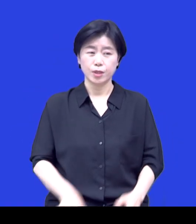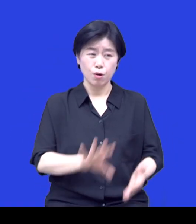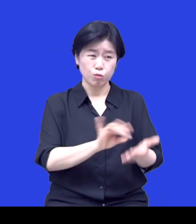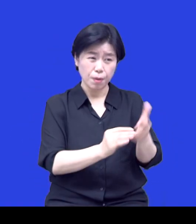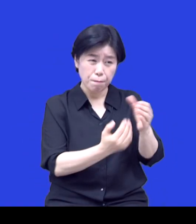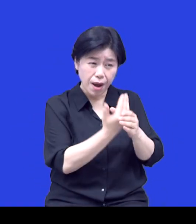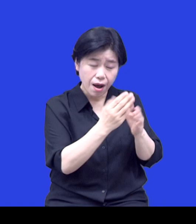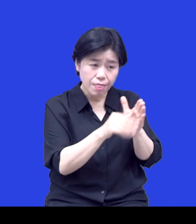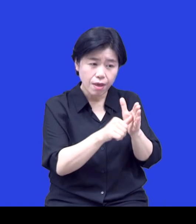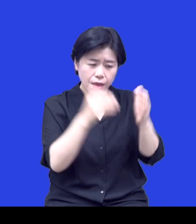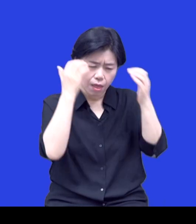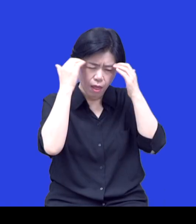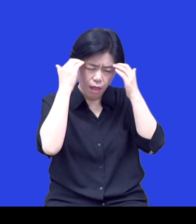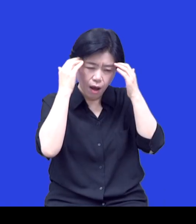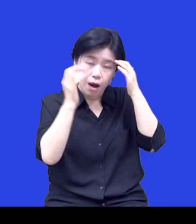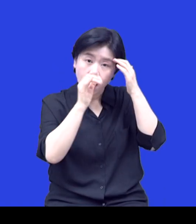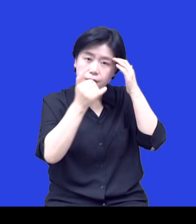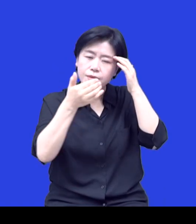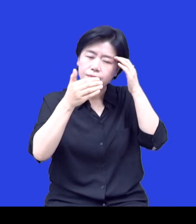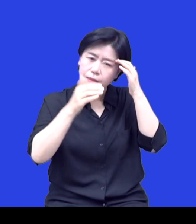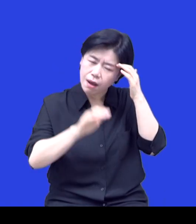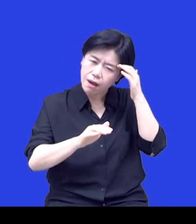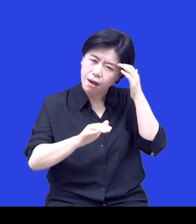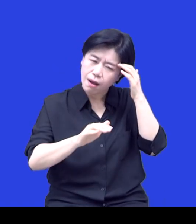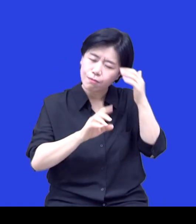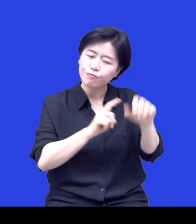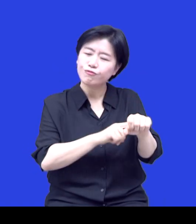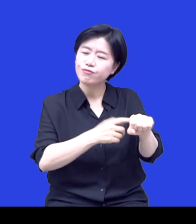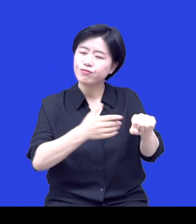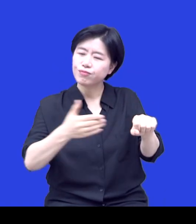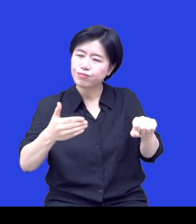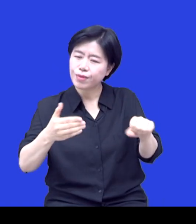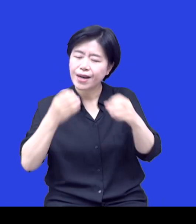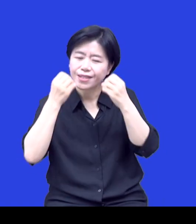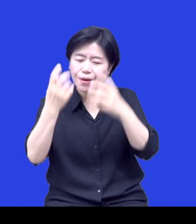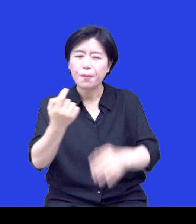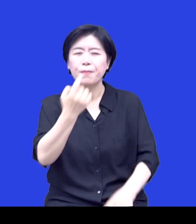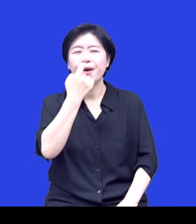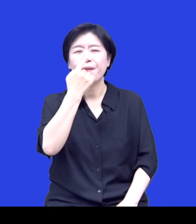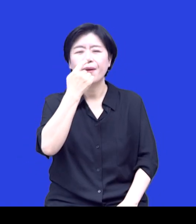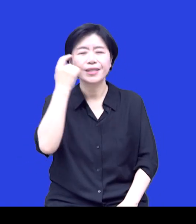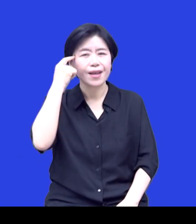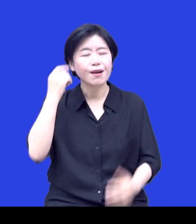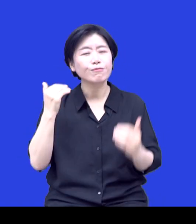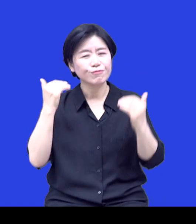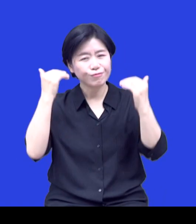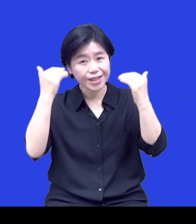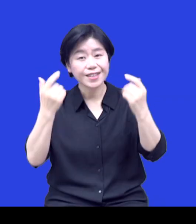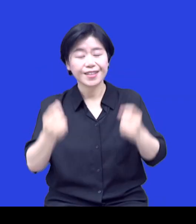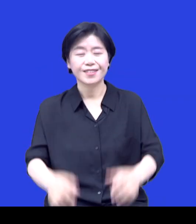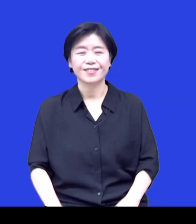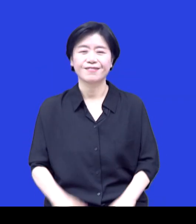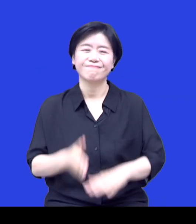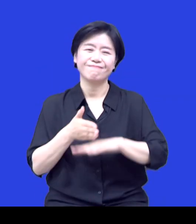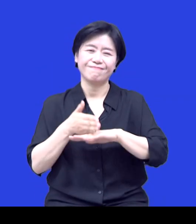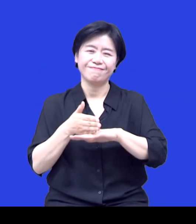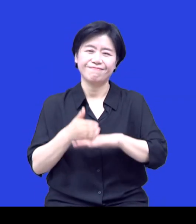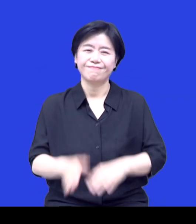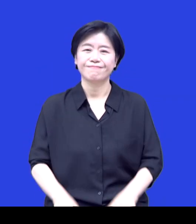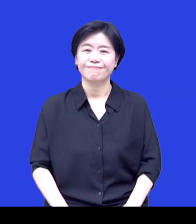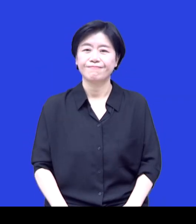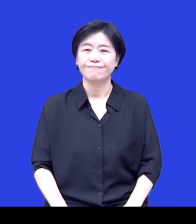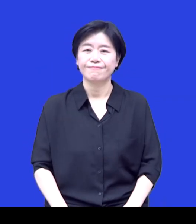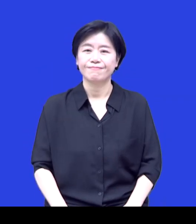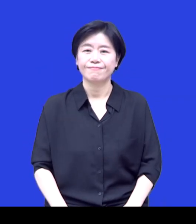하셨고 교회가 단단하게 하셨고 저는 좀 많이 철이 들었죠. 너무 감사할 시간이었어요.